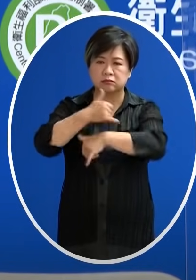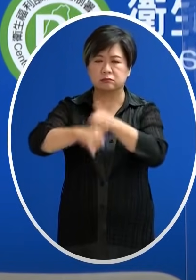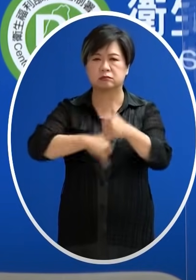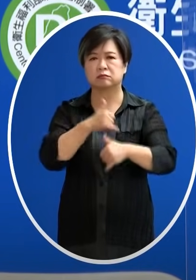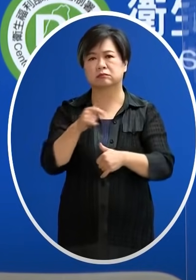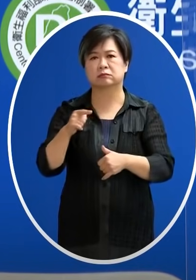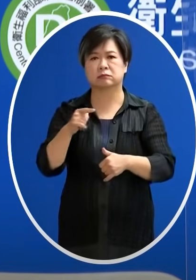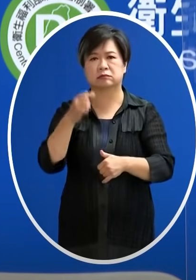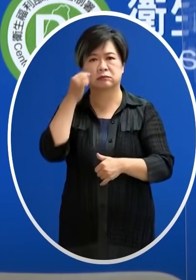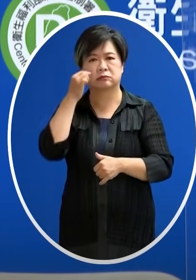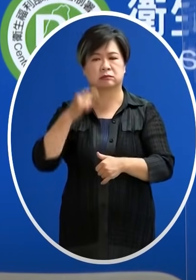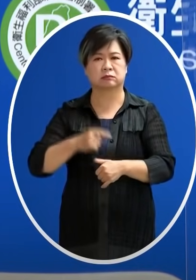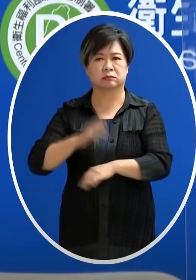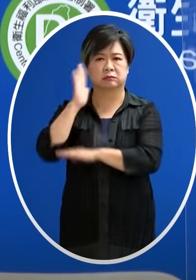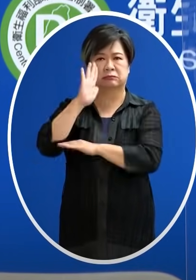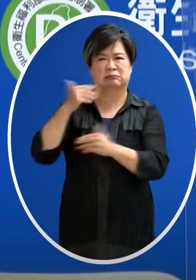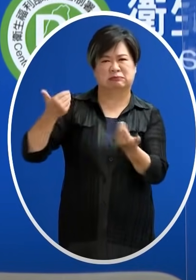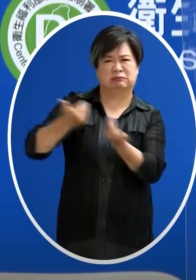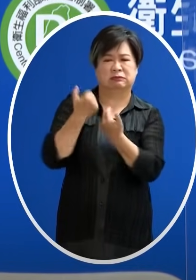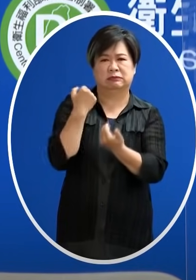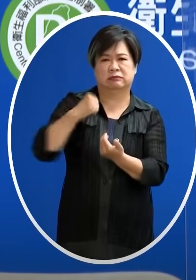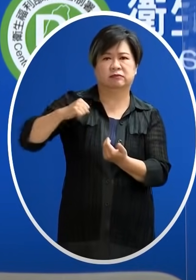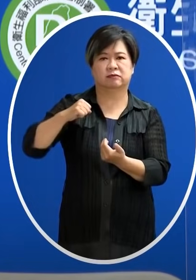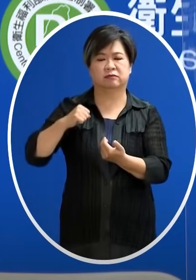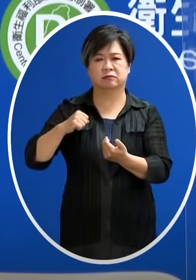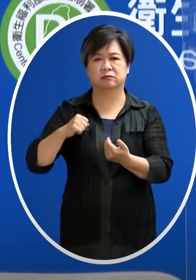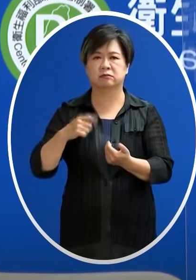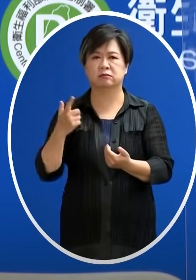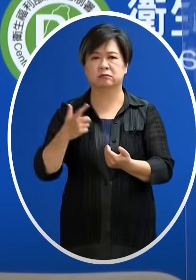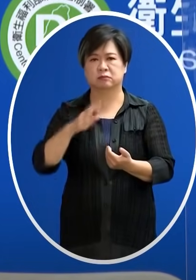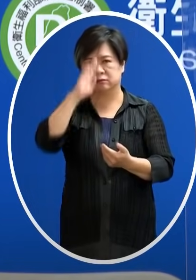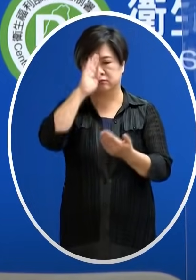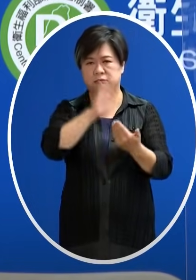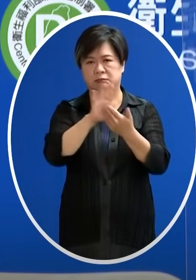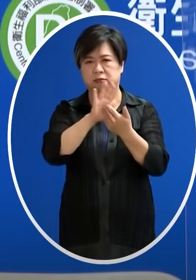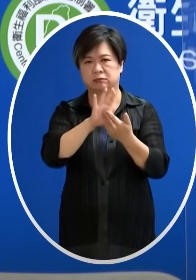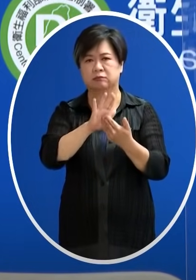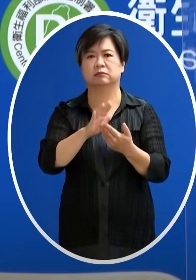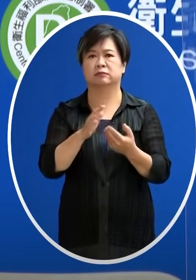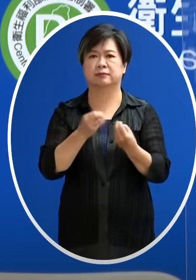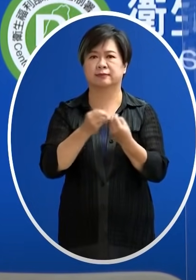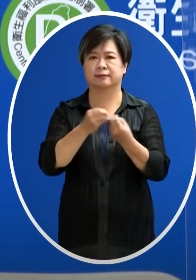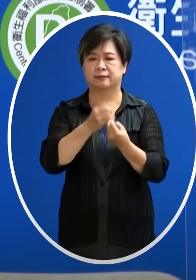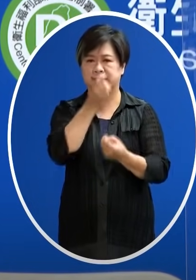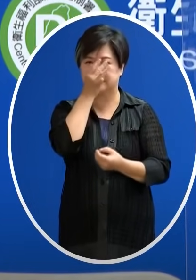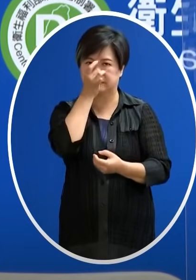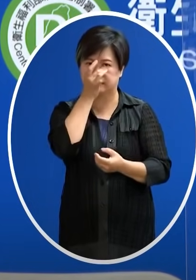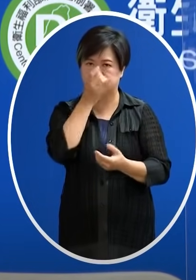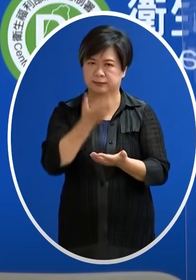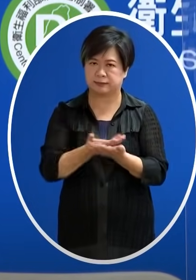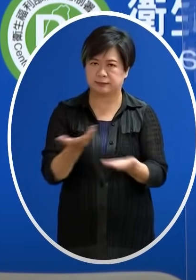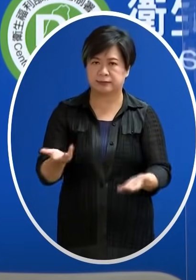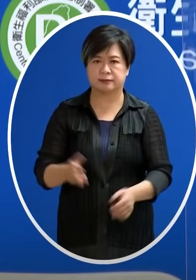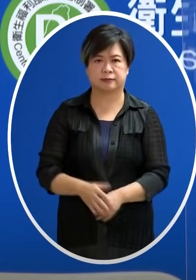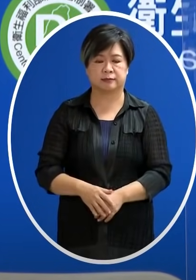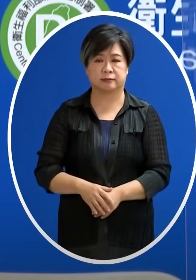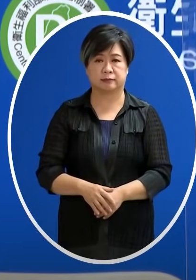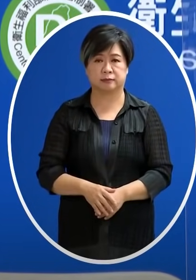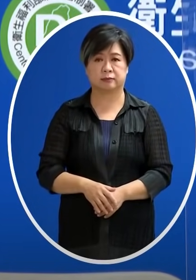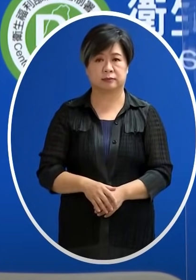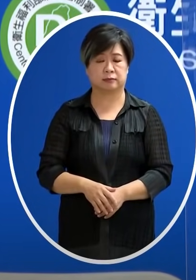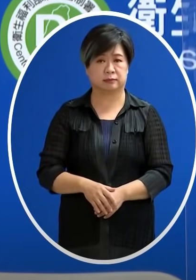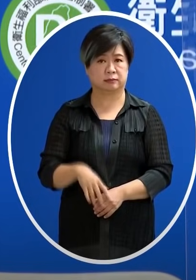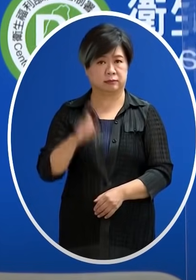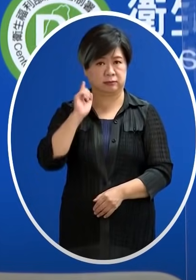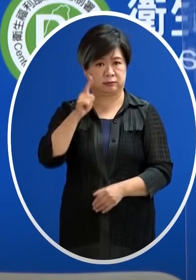抗，好，那反而哈，这不利于全民防疫了哈。那其实在这里面哈，大概在这种聚会